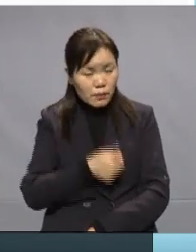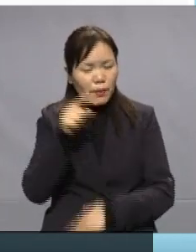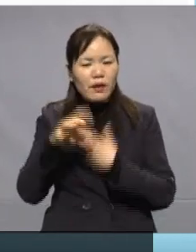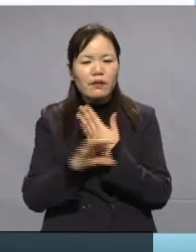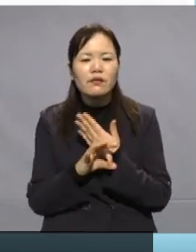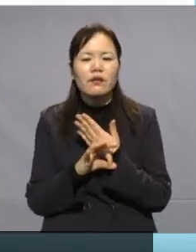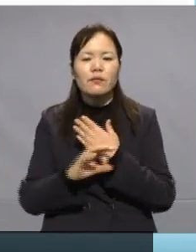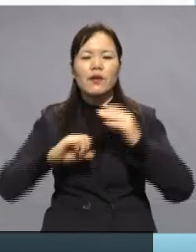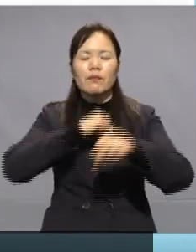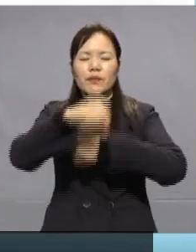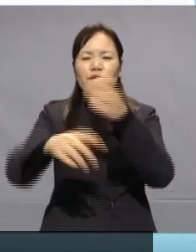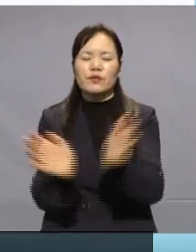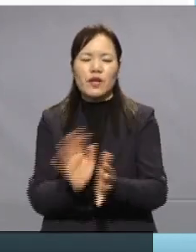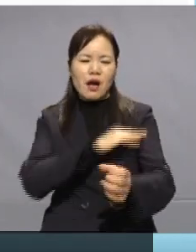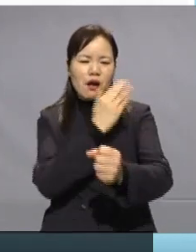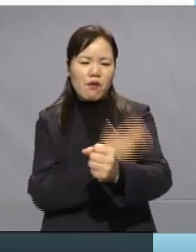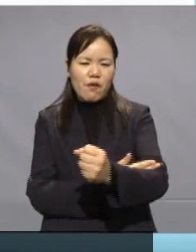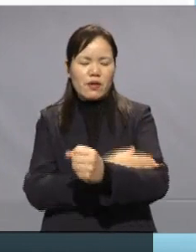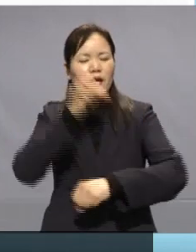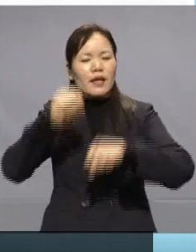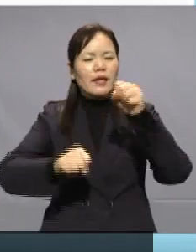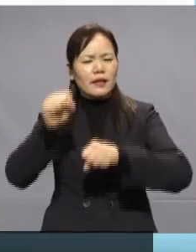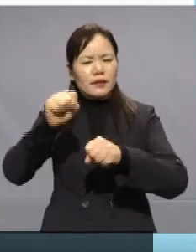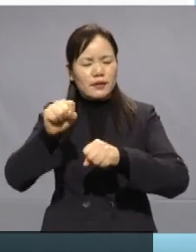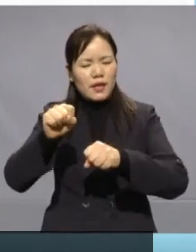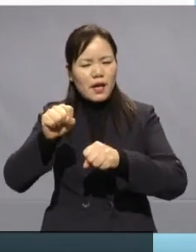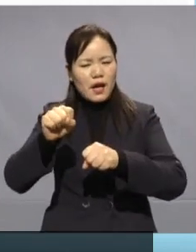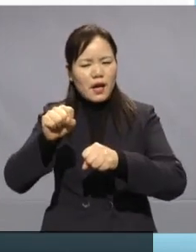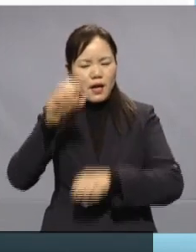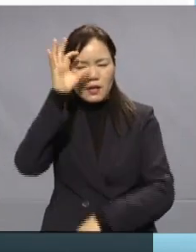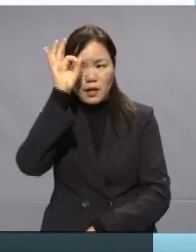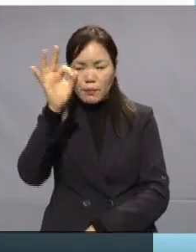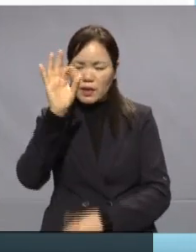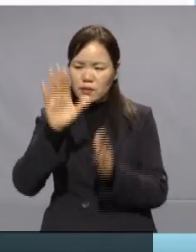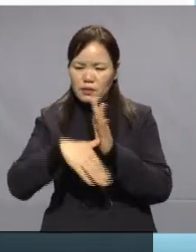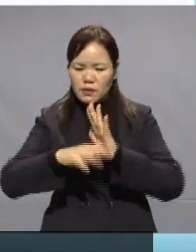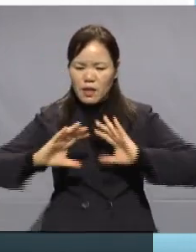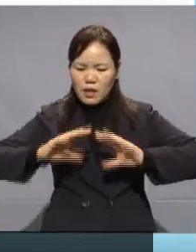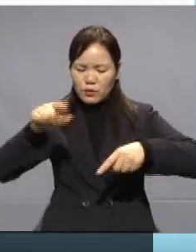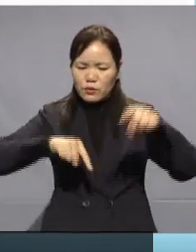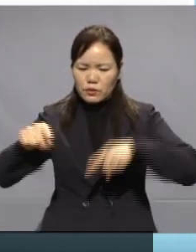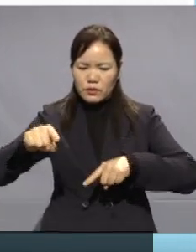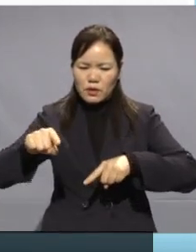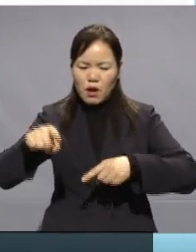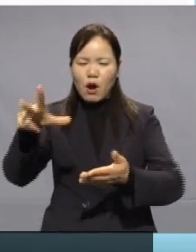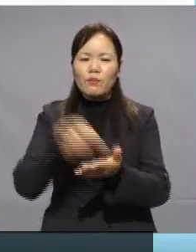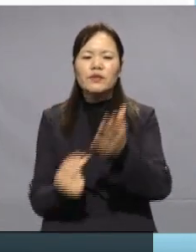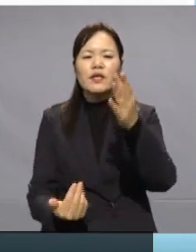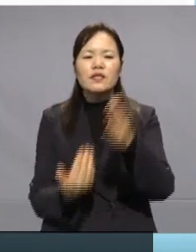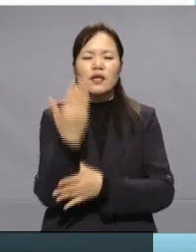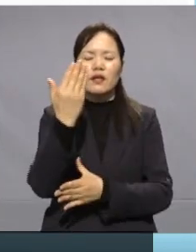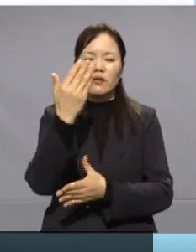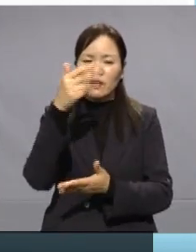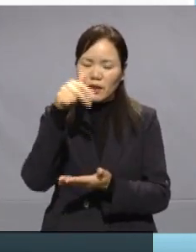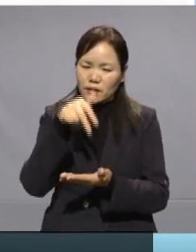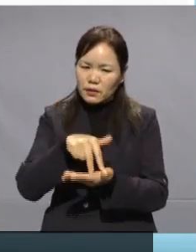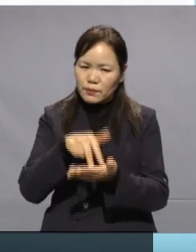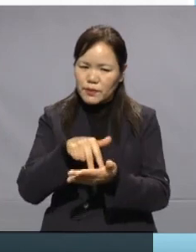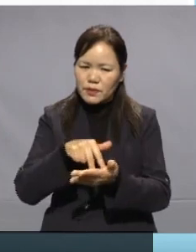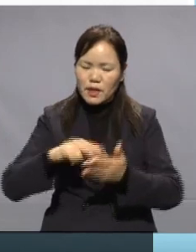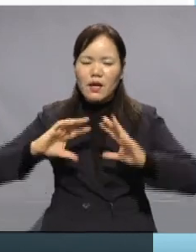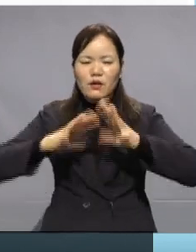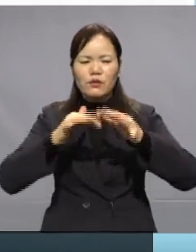민주당은 권한을 행사한 거에 비춰볼 때 국정 공백을 초래했다라고 하는 측면에서 국민에게